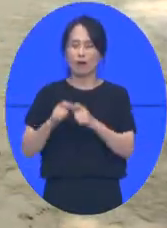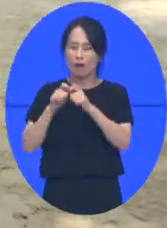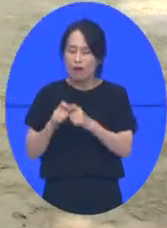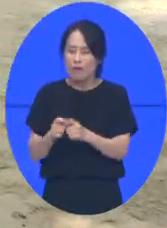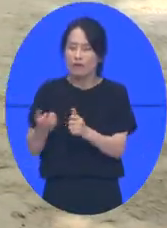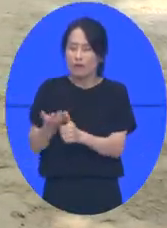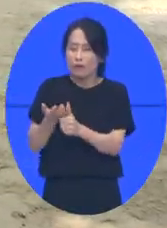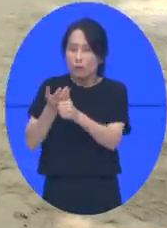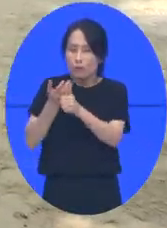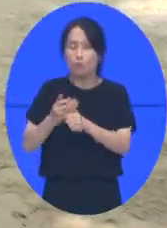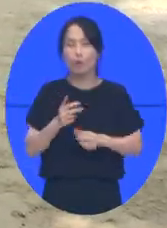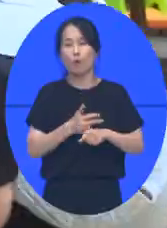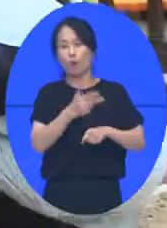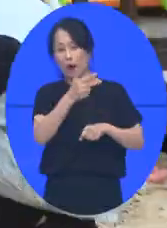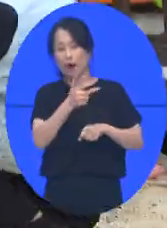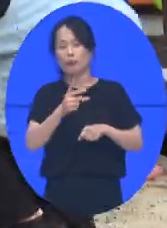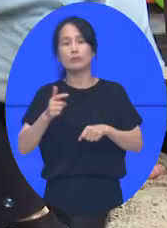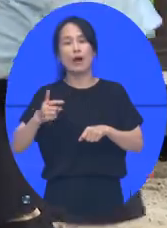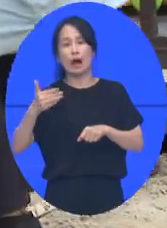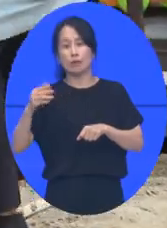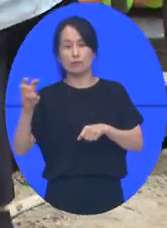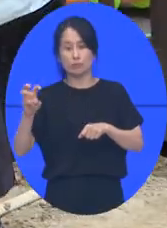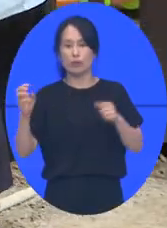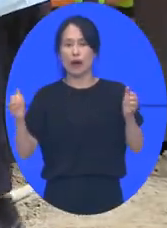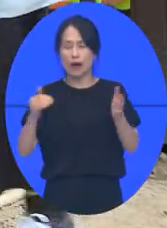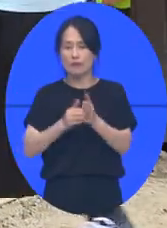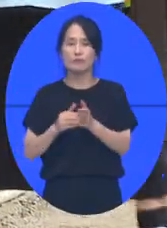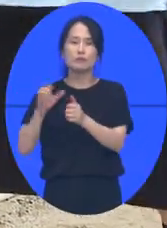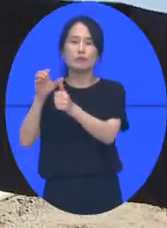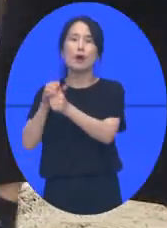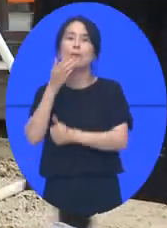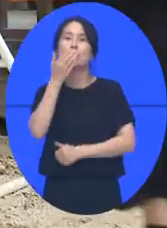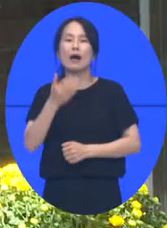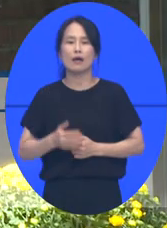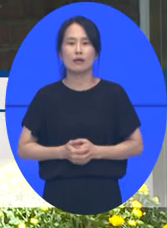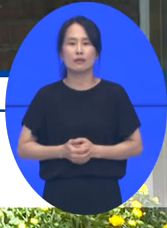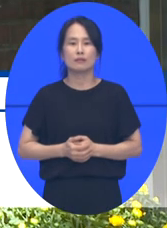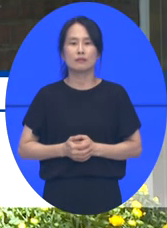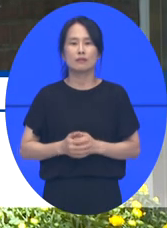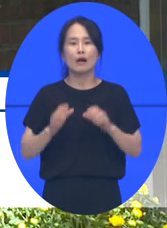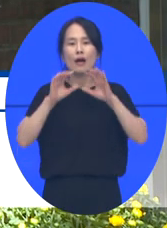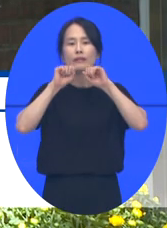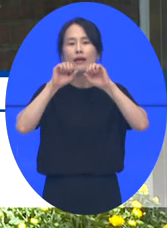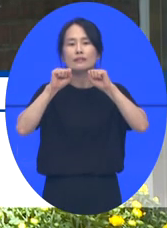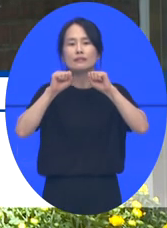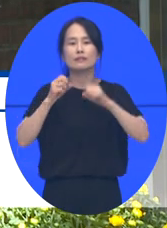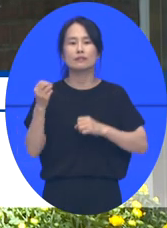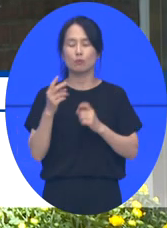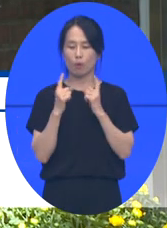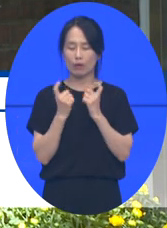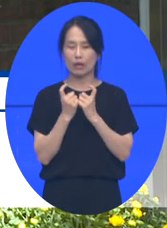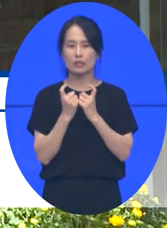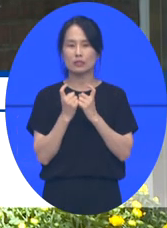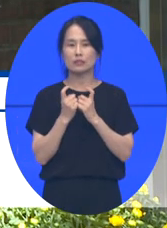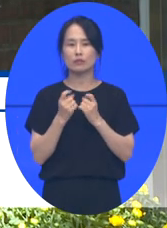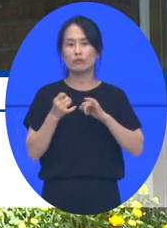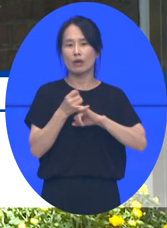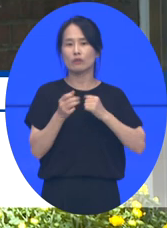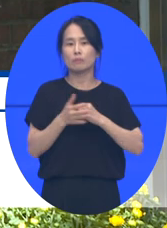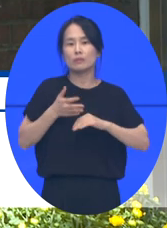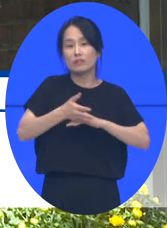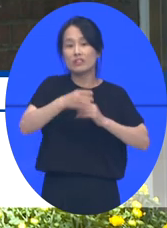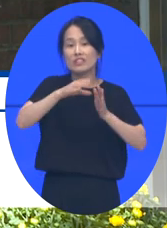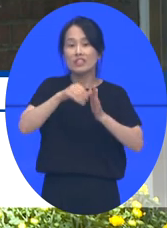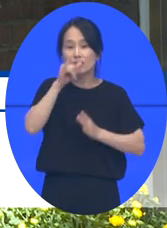물론 오전 7시부터 오후 9시 30분까지 맡길 수 있기 때문입니다. 야근이나 조금 개인적으로 늦어질 때들이